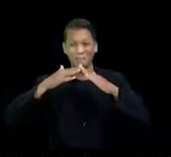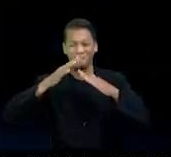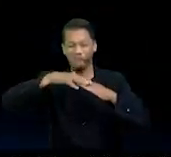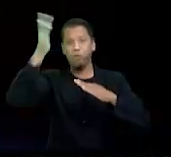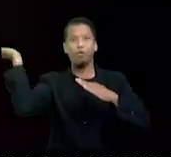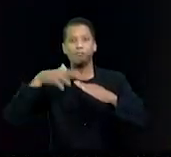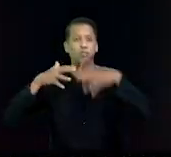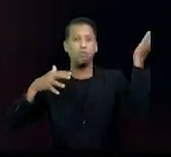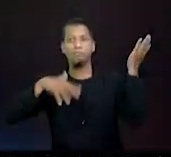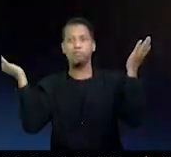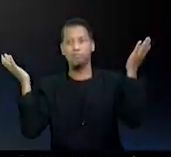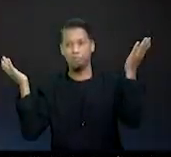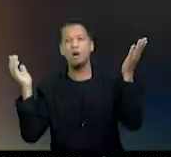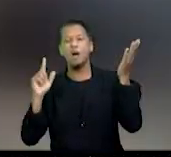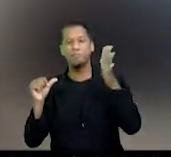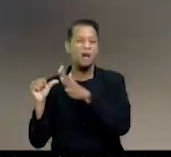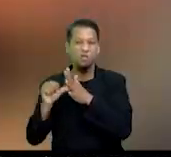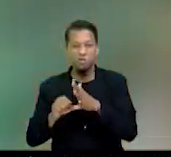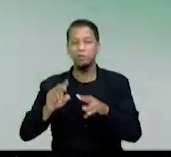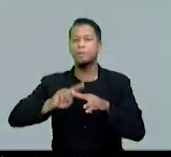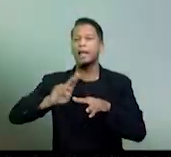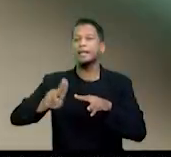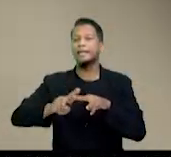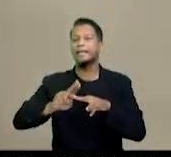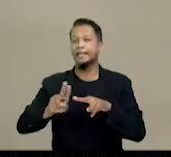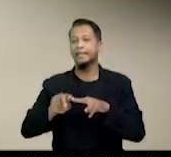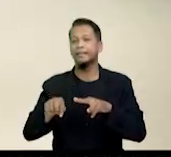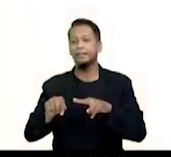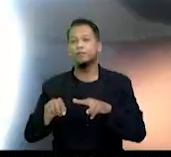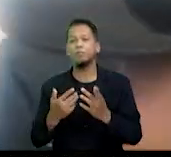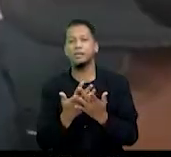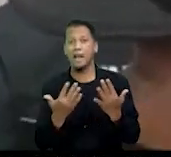membantu perbaikan rumah serta warung agar warga dapat berdagang kembali.